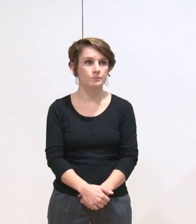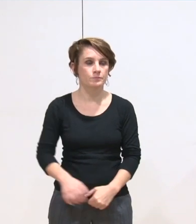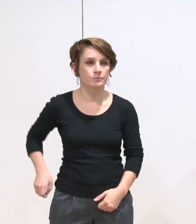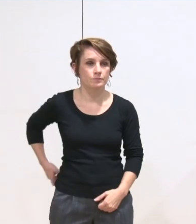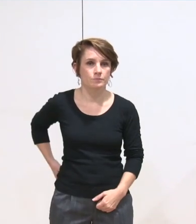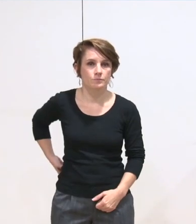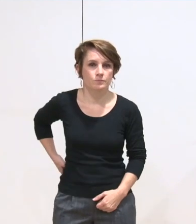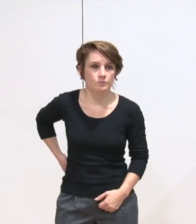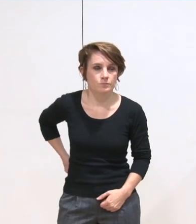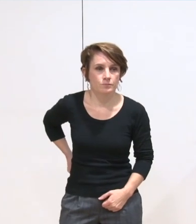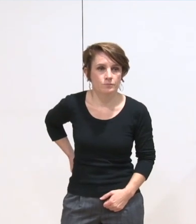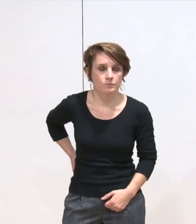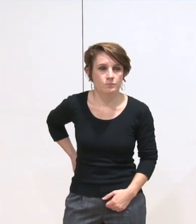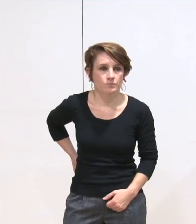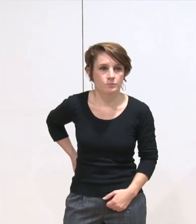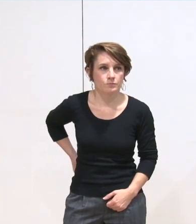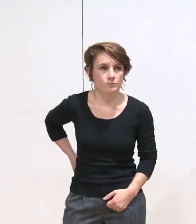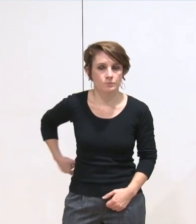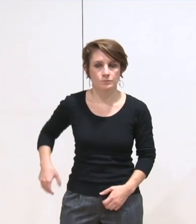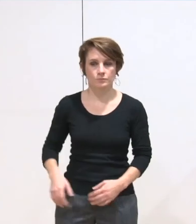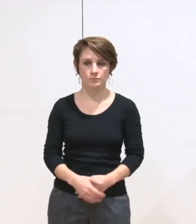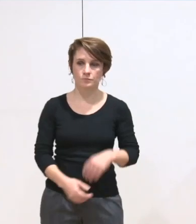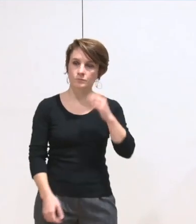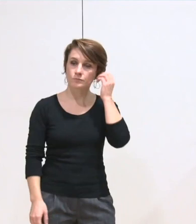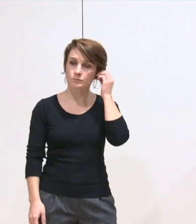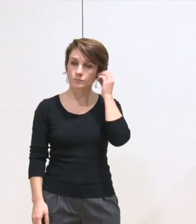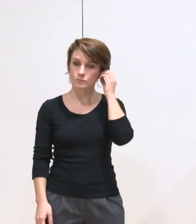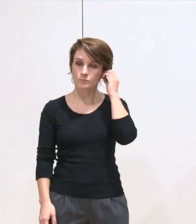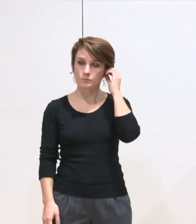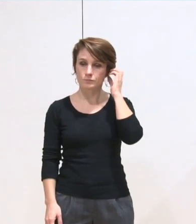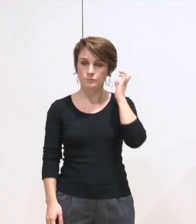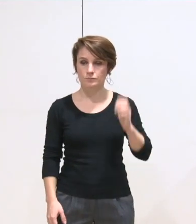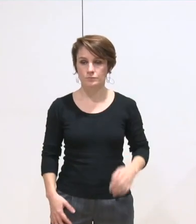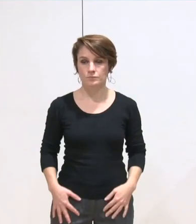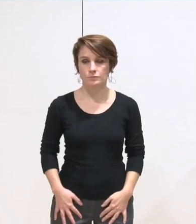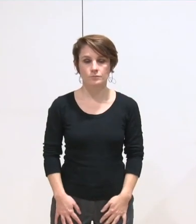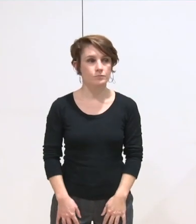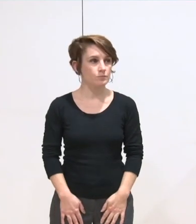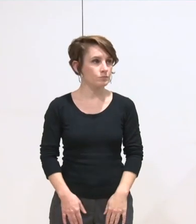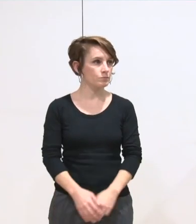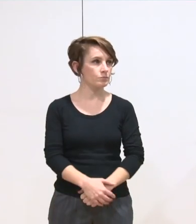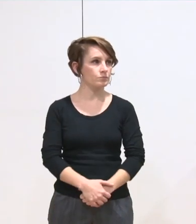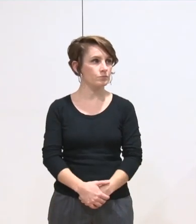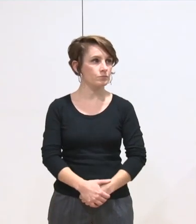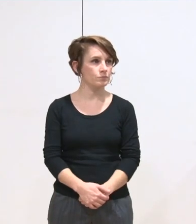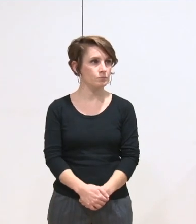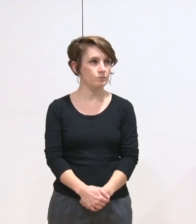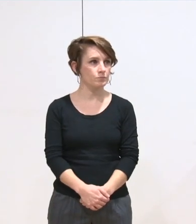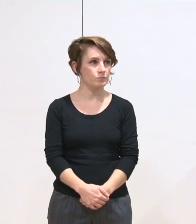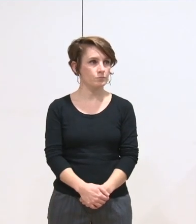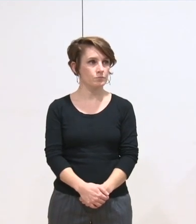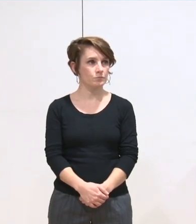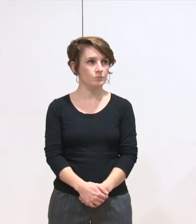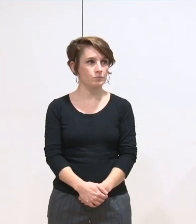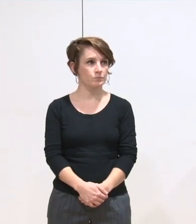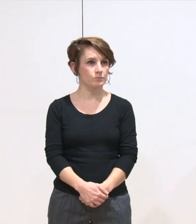soirée. Madame Jordanov-Jeanne donne pouvoir à Monsieur Bron pour la soirée. Monsieur Olivier Nomlecourt donne pouvoir à Monsieur Safar